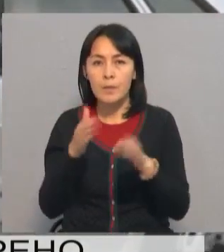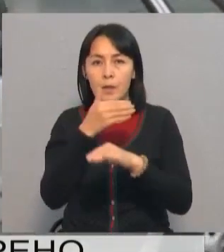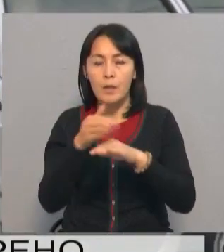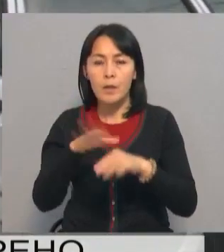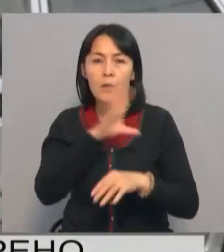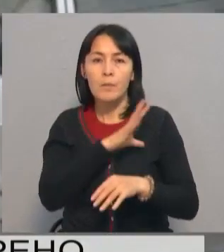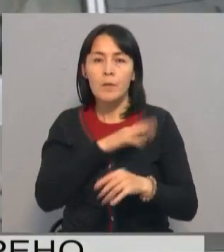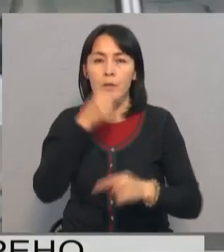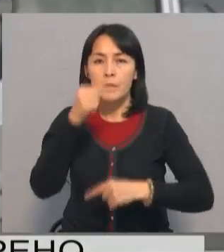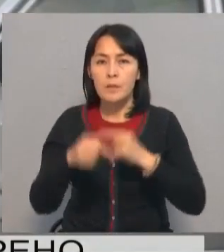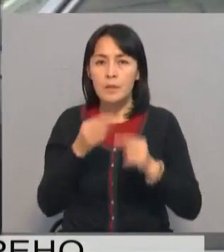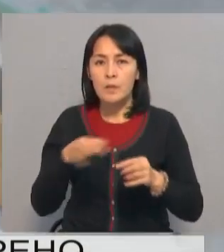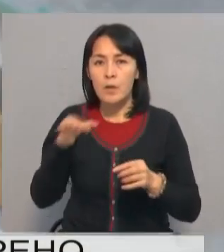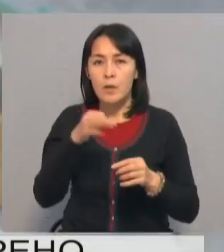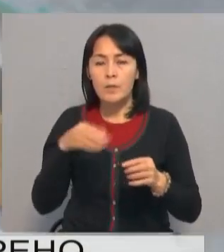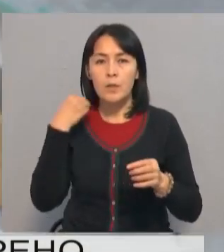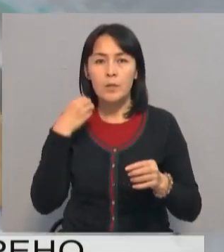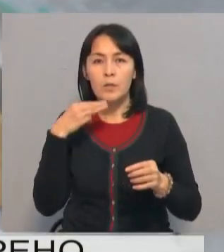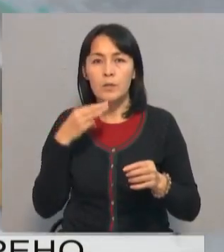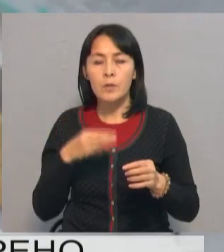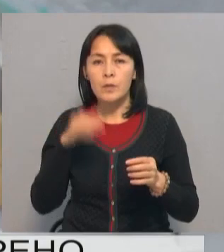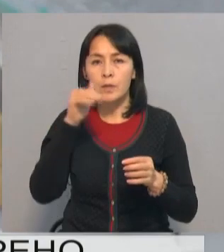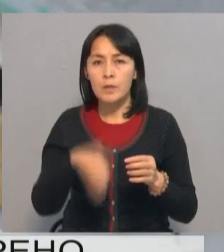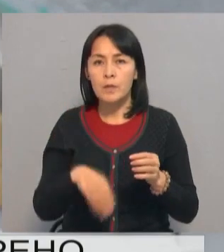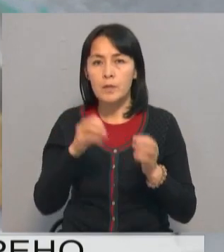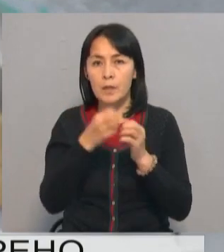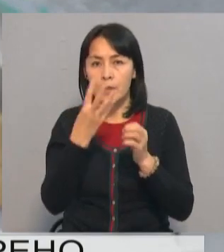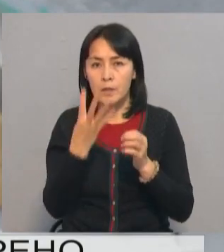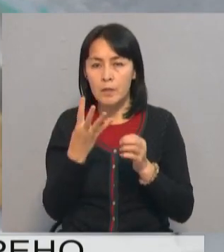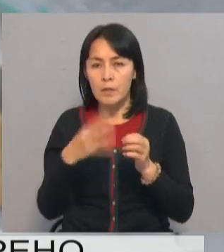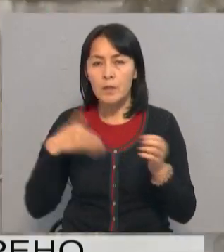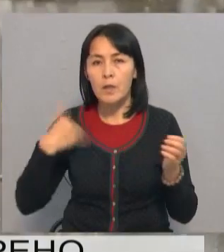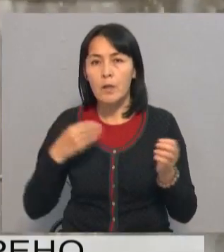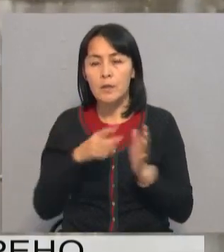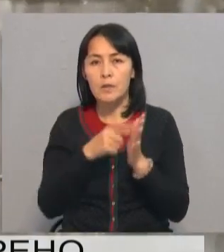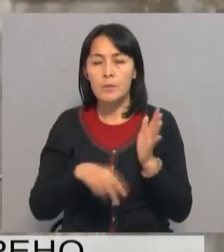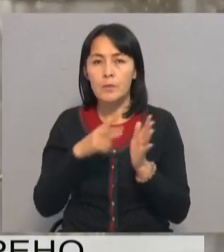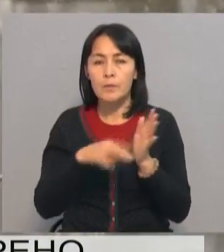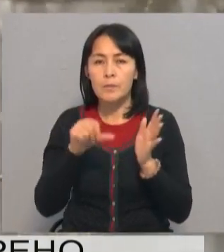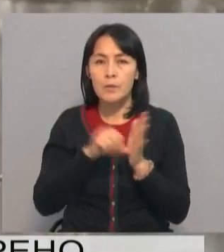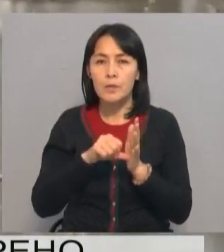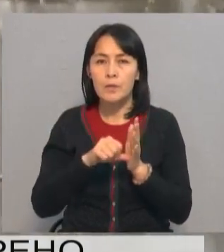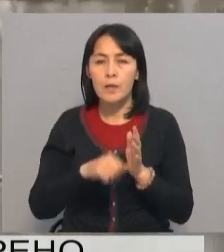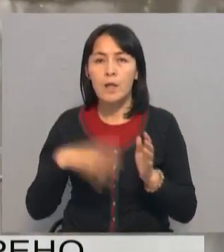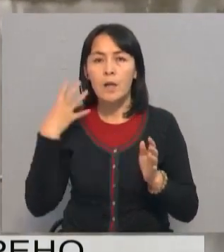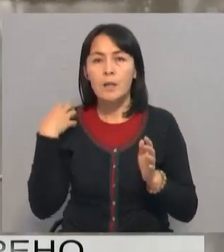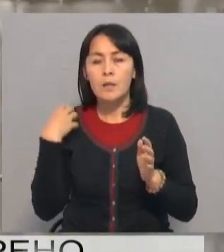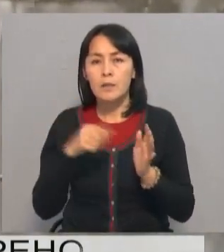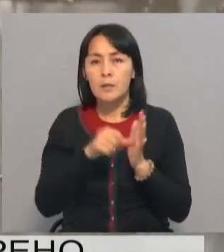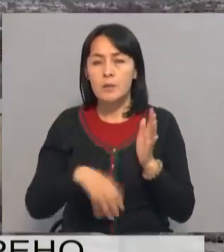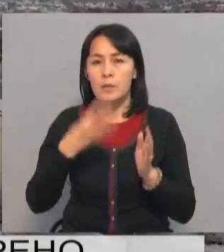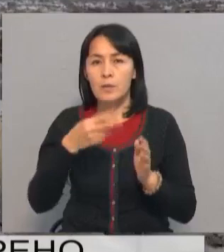микрокредитов поступило в следующих регионах. В Туркестанском – 1014, Жамбылском – 786, Кызылординском